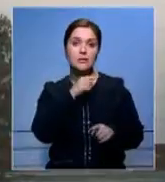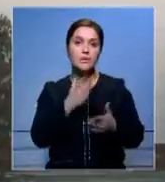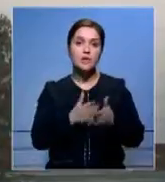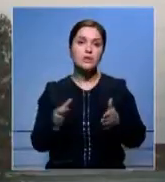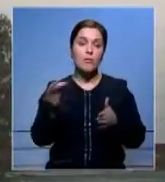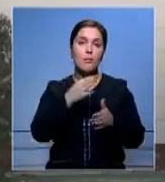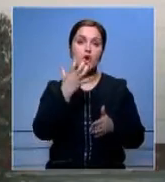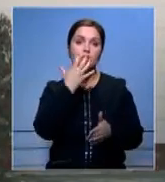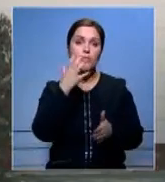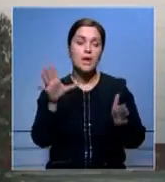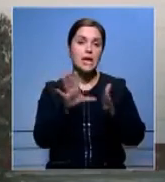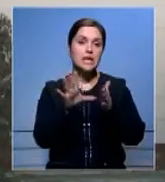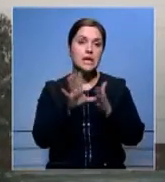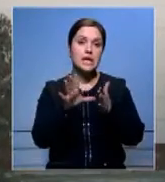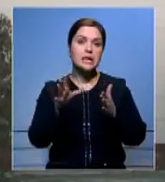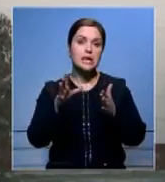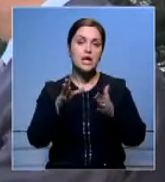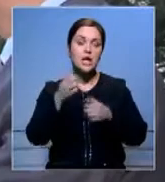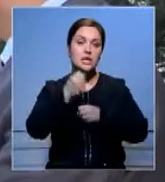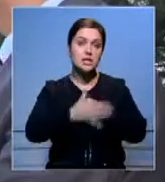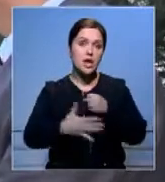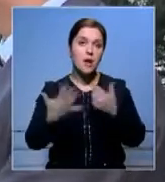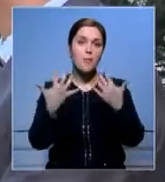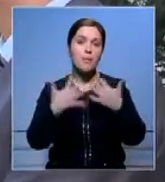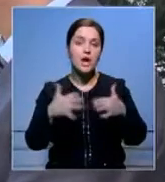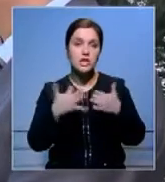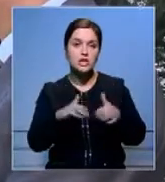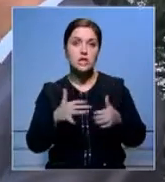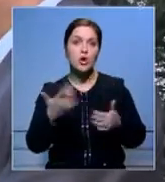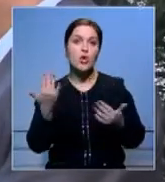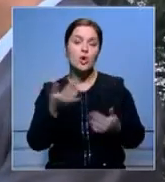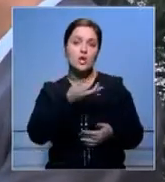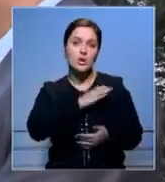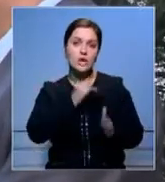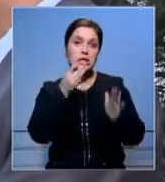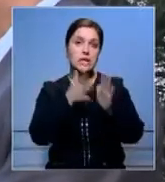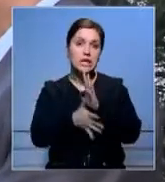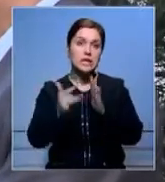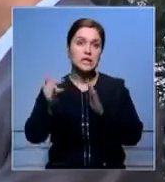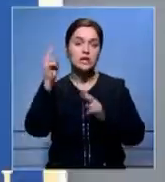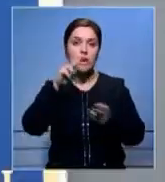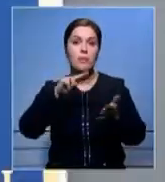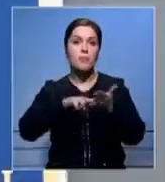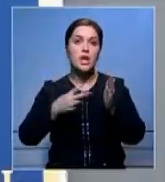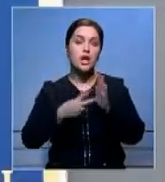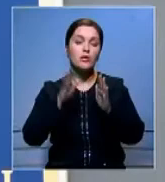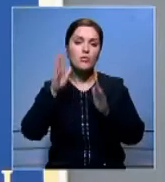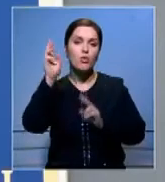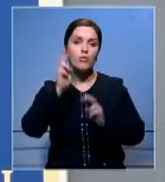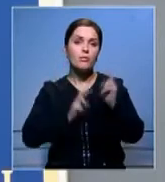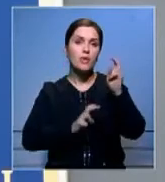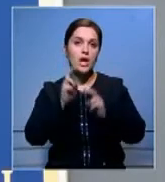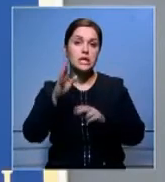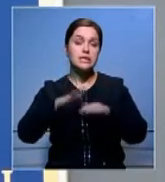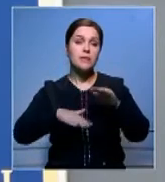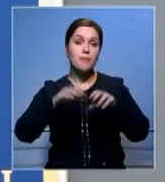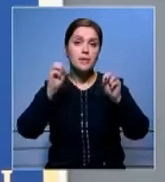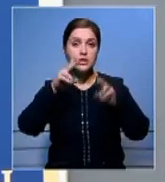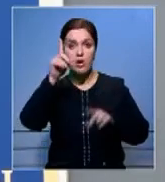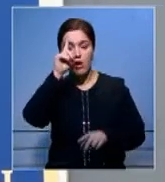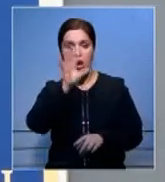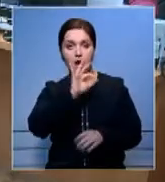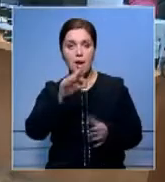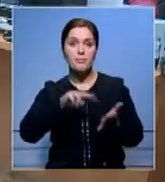областном теплоэнергоцентре, подсчитывает доходы и расходы, ищет пути экономии и планирует будущее предприятие. Специалист хорошо знаком с